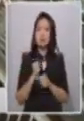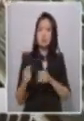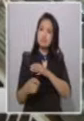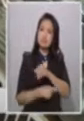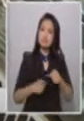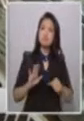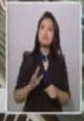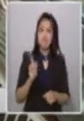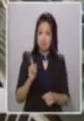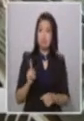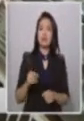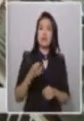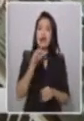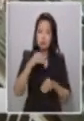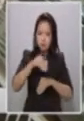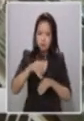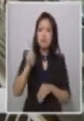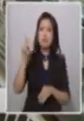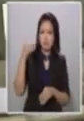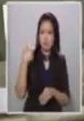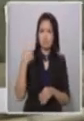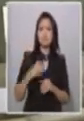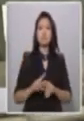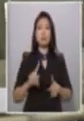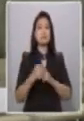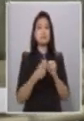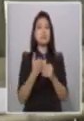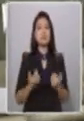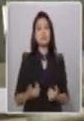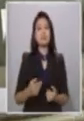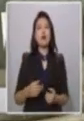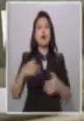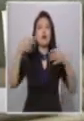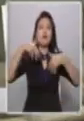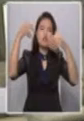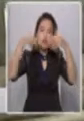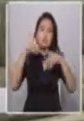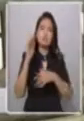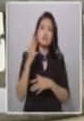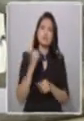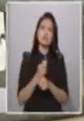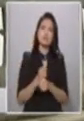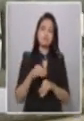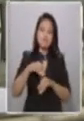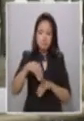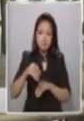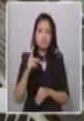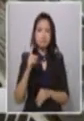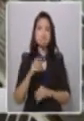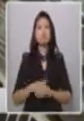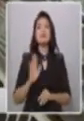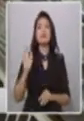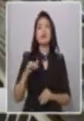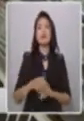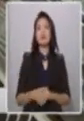า ทำนาก็ทำอยู่ปกติจะดูดได้แล้วนะข้าวแต่ปีนี้ฝนทิ้งช่วง อ๋อฝนทิ้งช่วง จะทำไม่ได้ เหรอ คือต